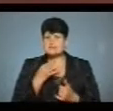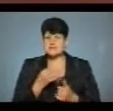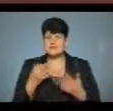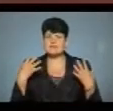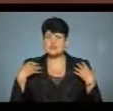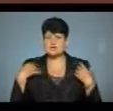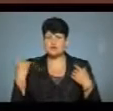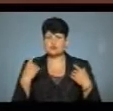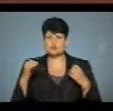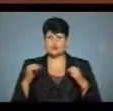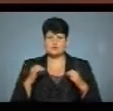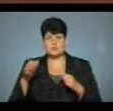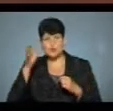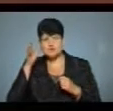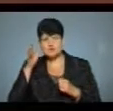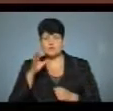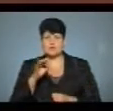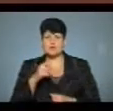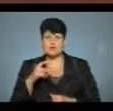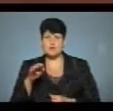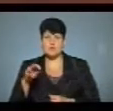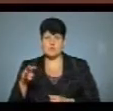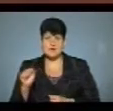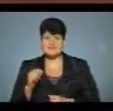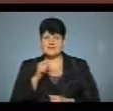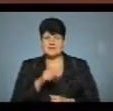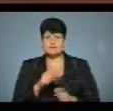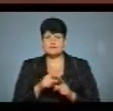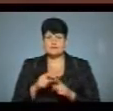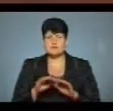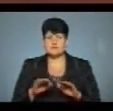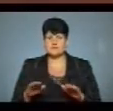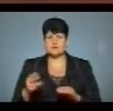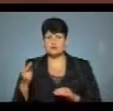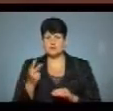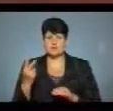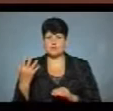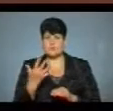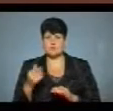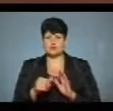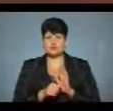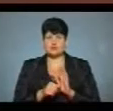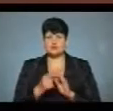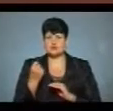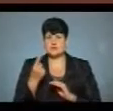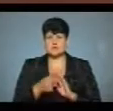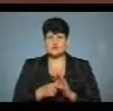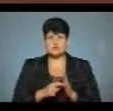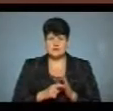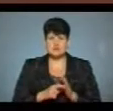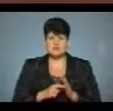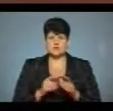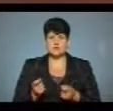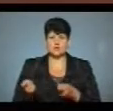начальниця обласного управління освіти і науки Ольга Хома. За її словами, для учнів 2, 5, 6 та 11 класів